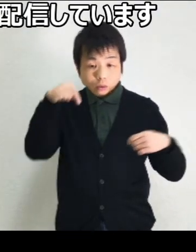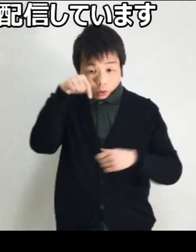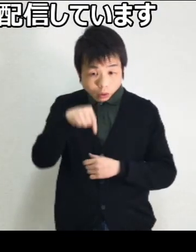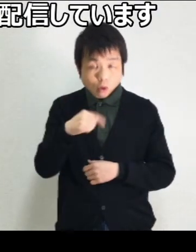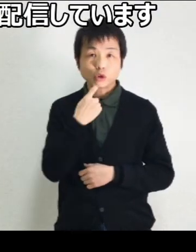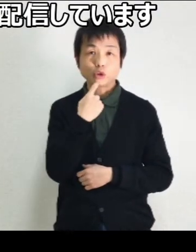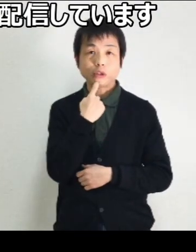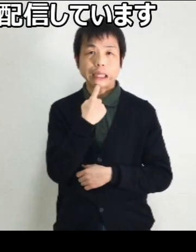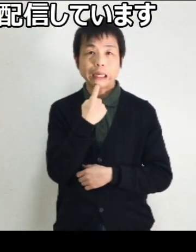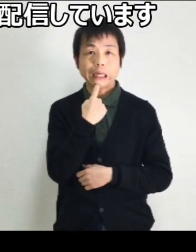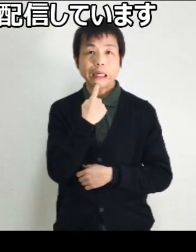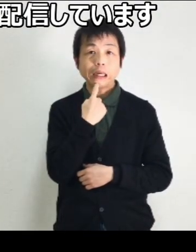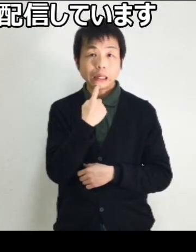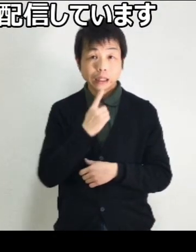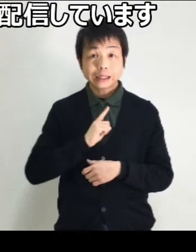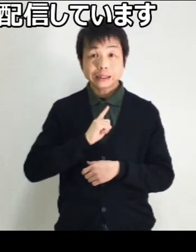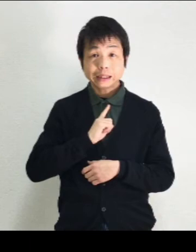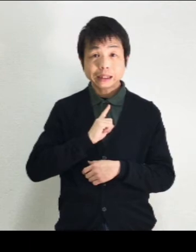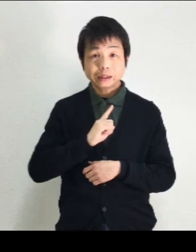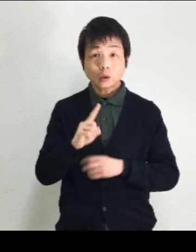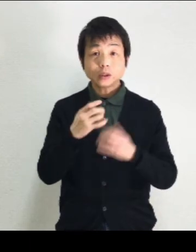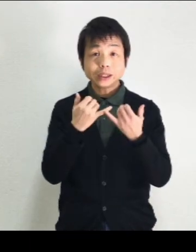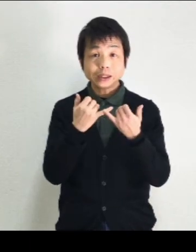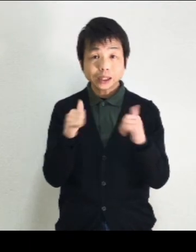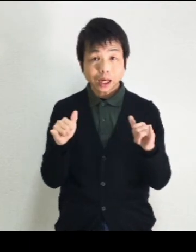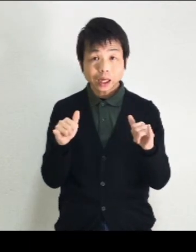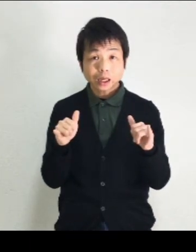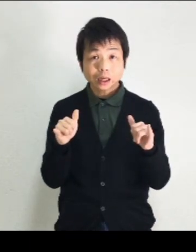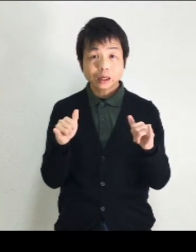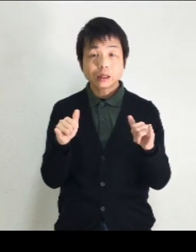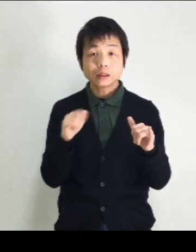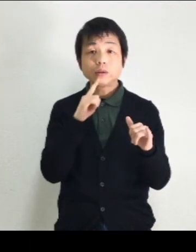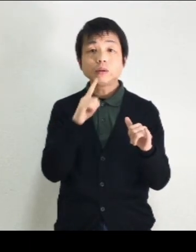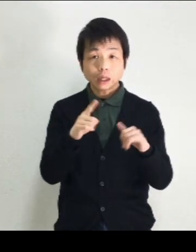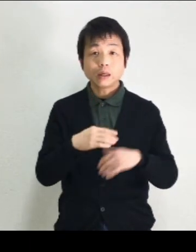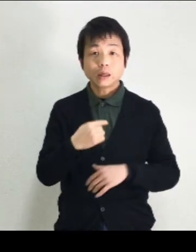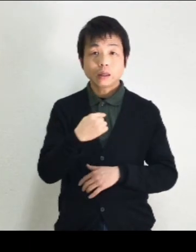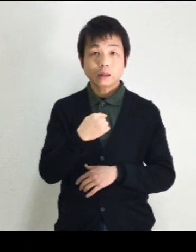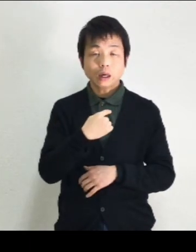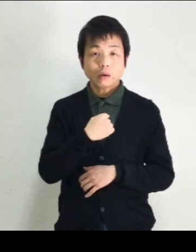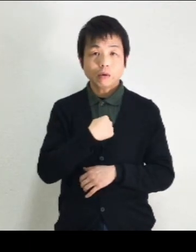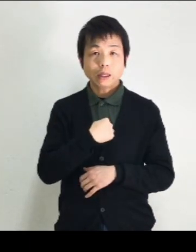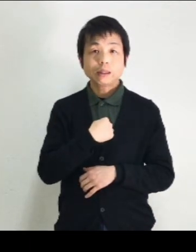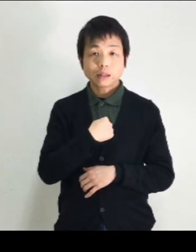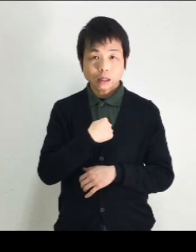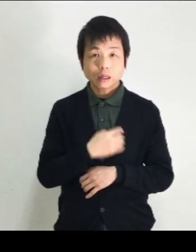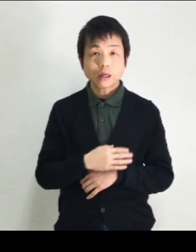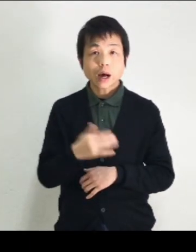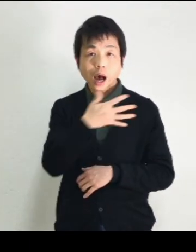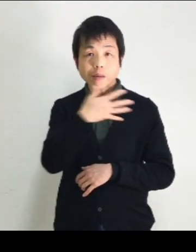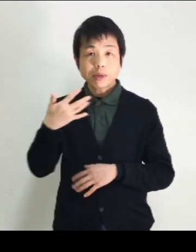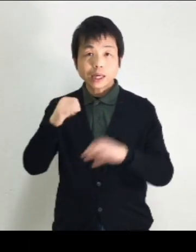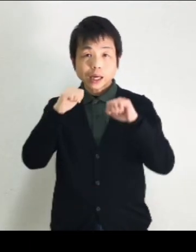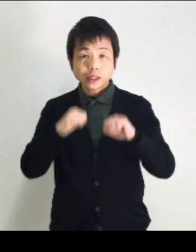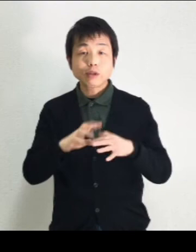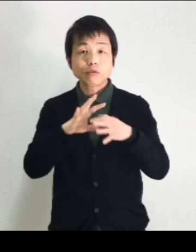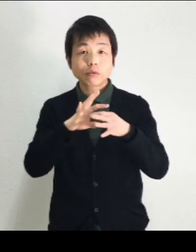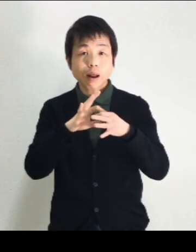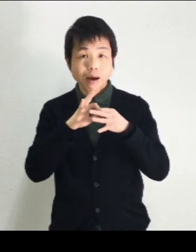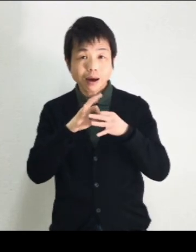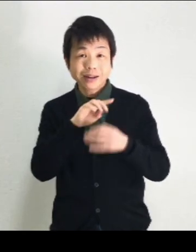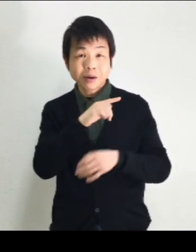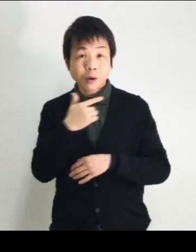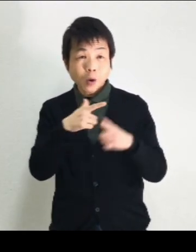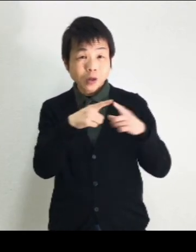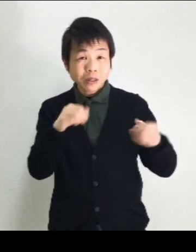まあ、セクマイの当事者っていうのは、本当に私がアメリカでいるから